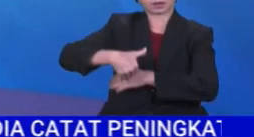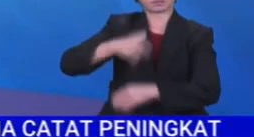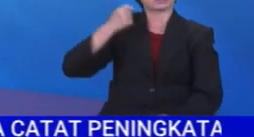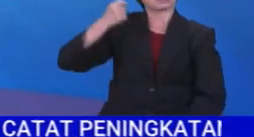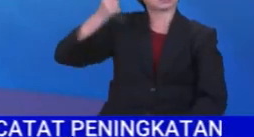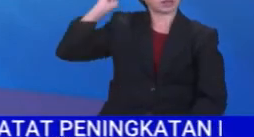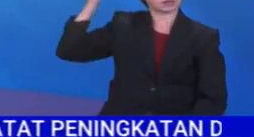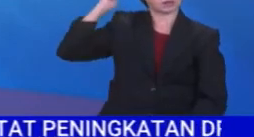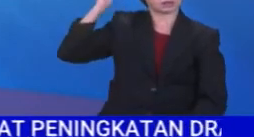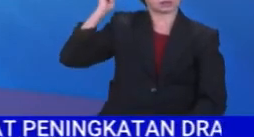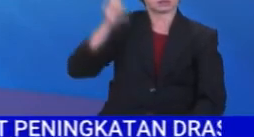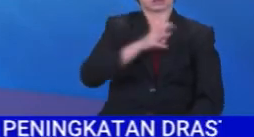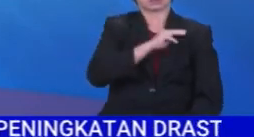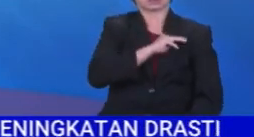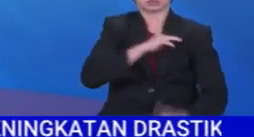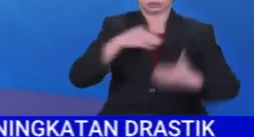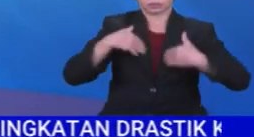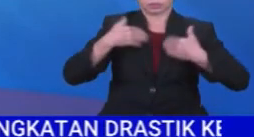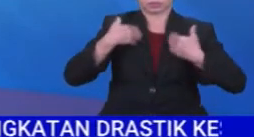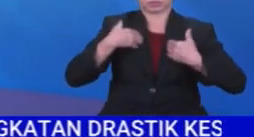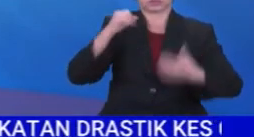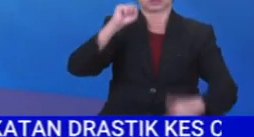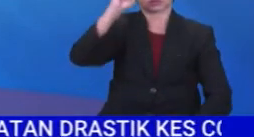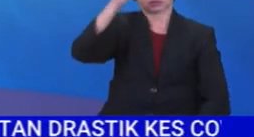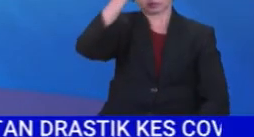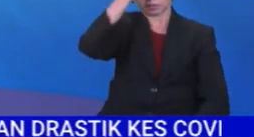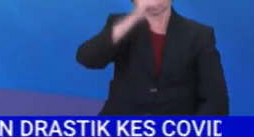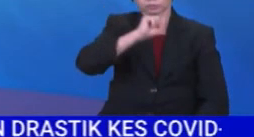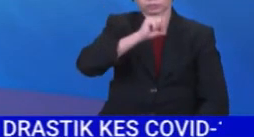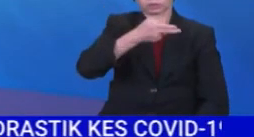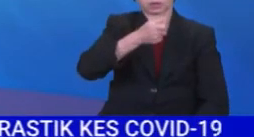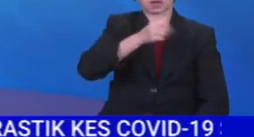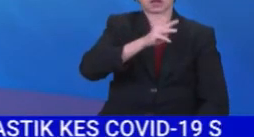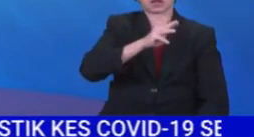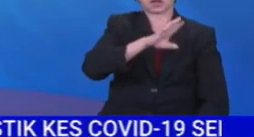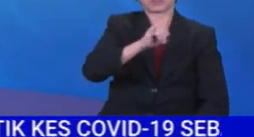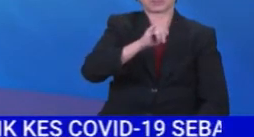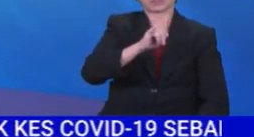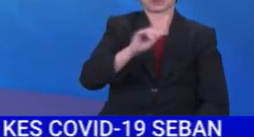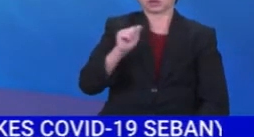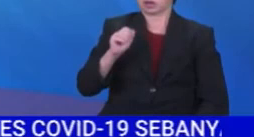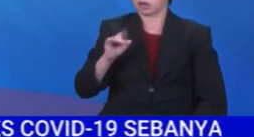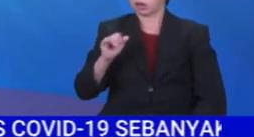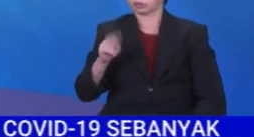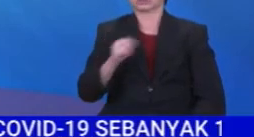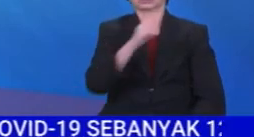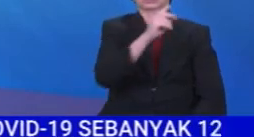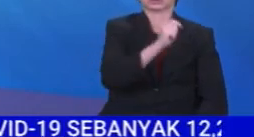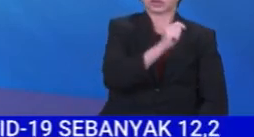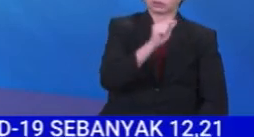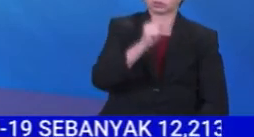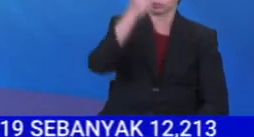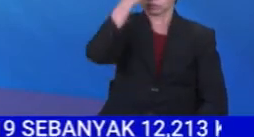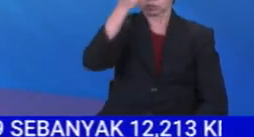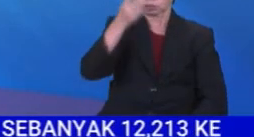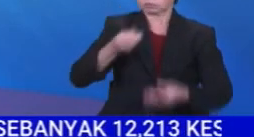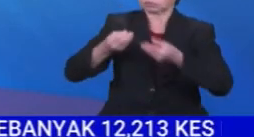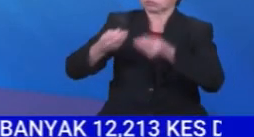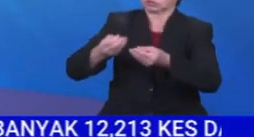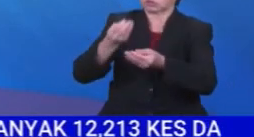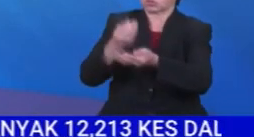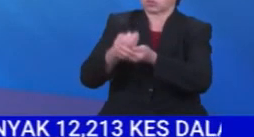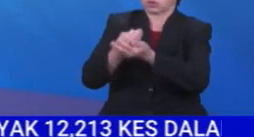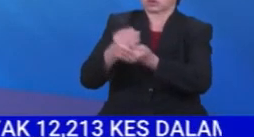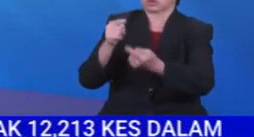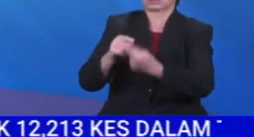masyarakat dan kesejahteraan rakyat Sabah jatuh Syahrini Yahya yang juga adem Tanjung Kramat pagi tadi menyerahkan sumbangan